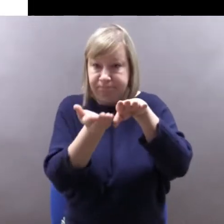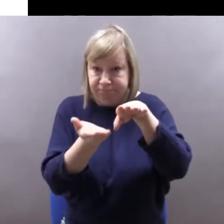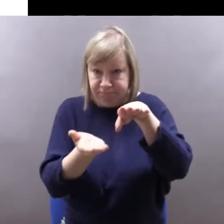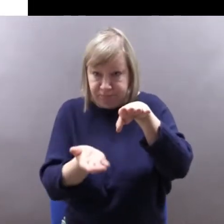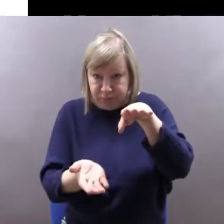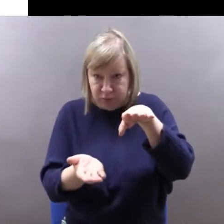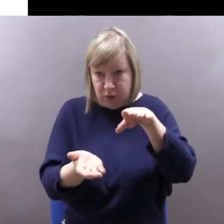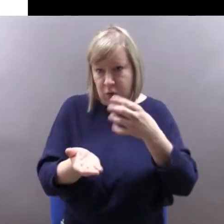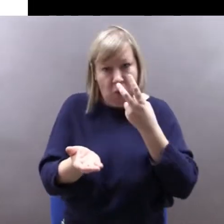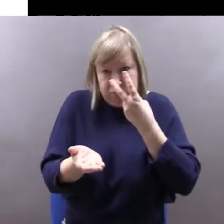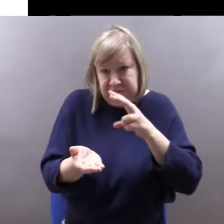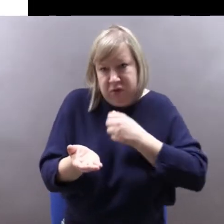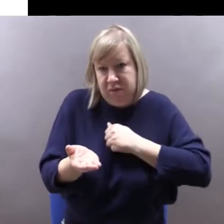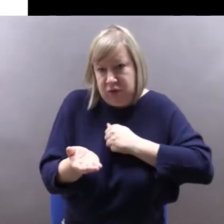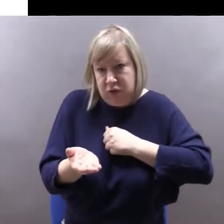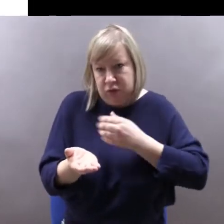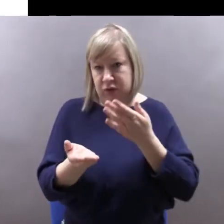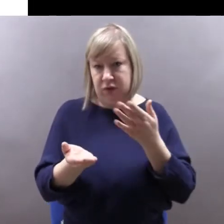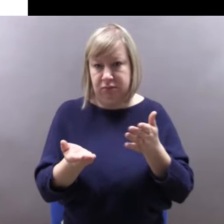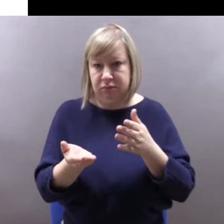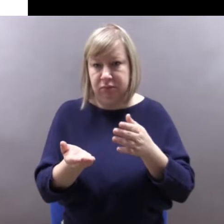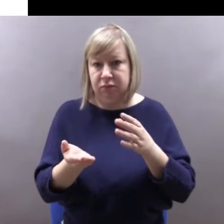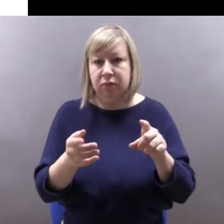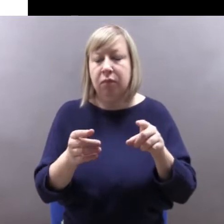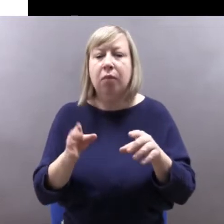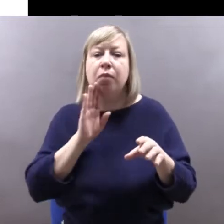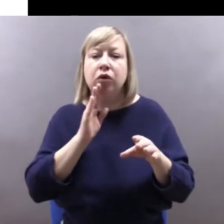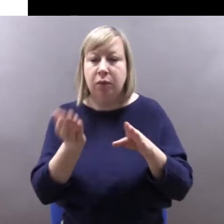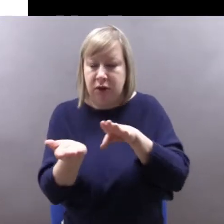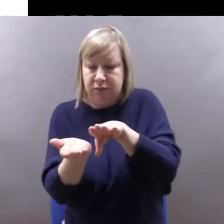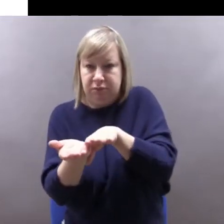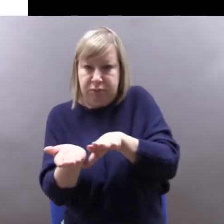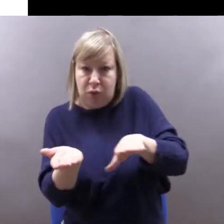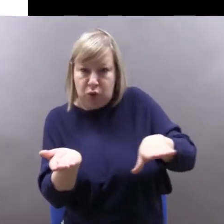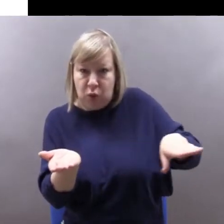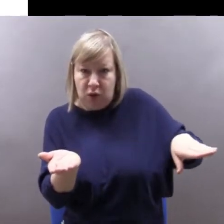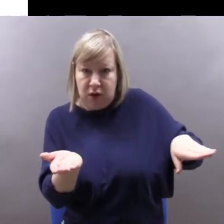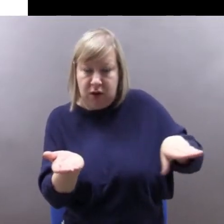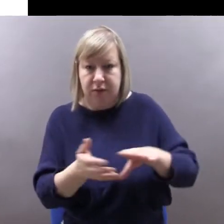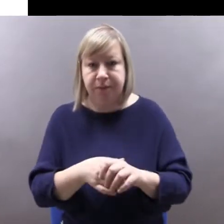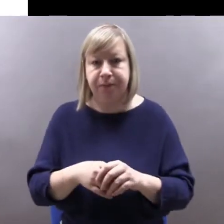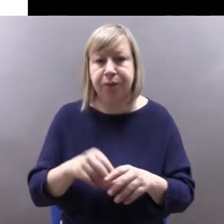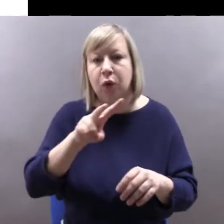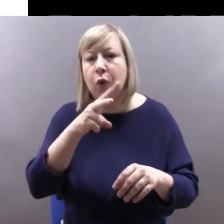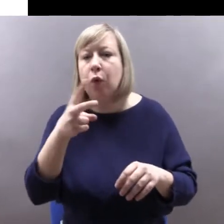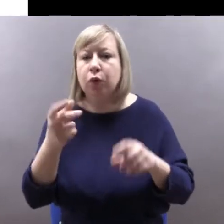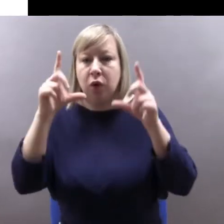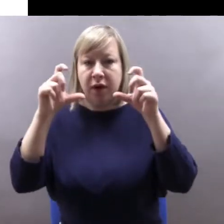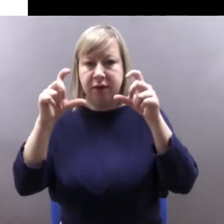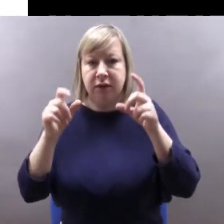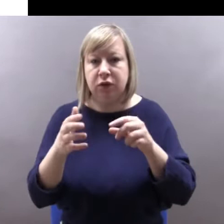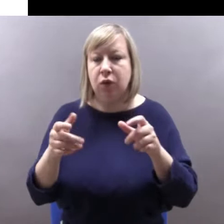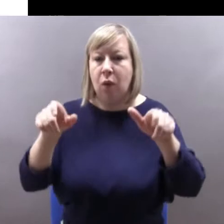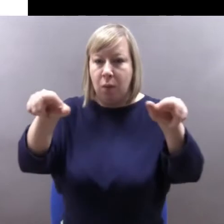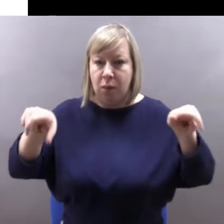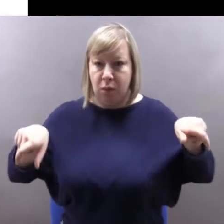te boki, czyli ta listwa wysuwa się nam ku górze i cała platforma wysuwa